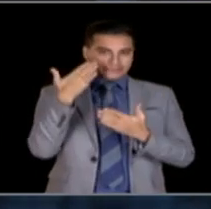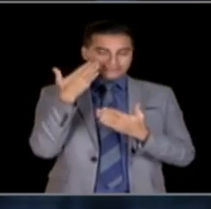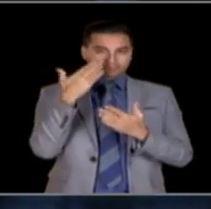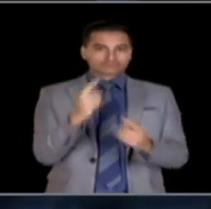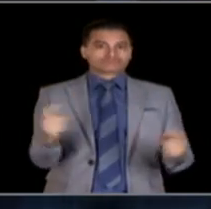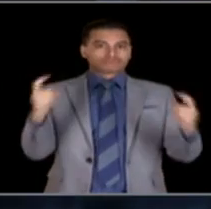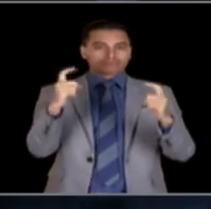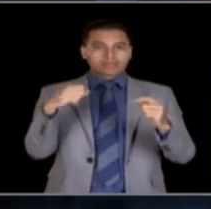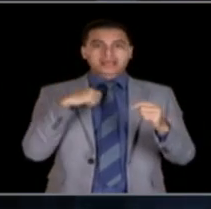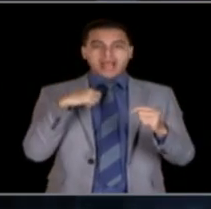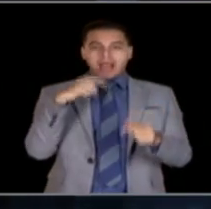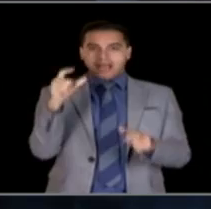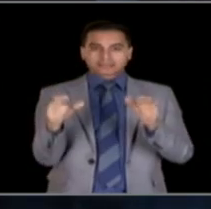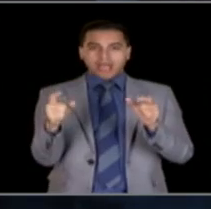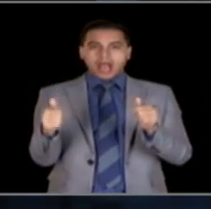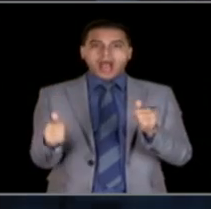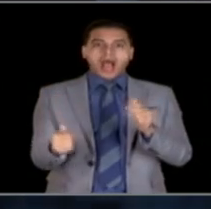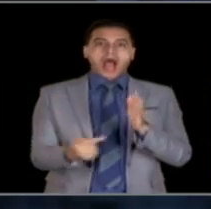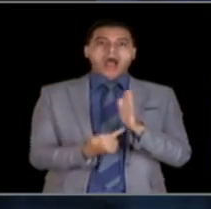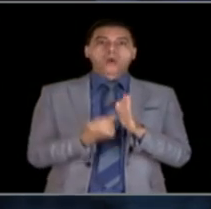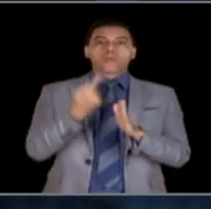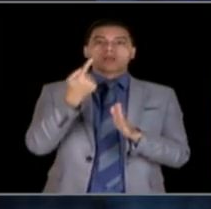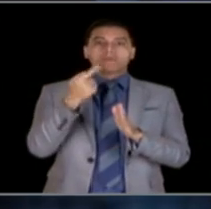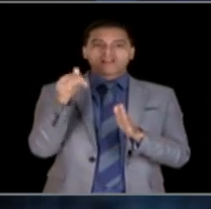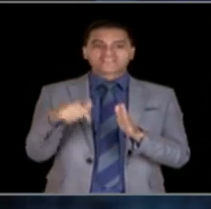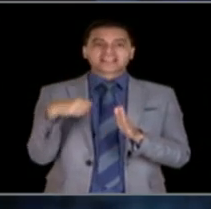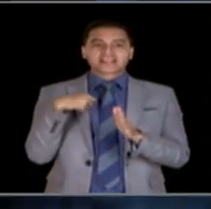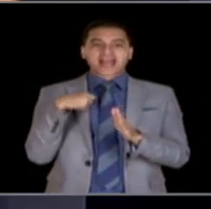وكان نادي منهم أول مرة يوصل للنهائي،